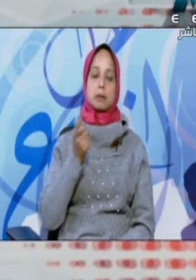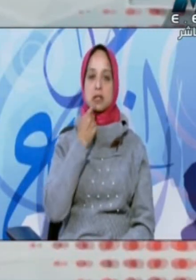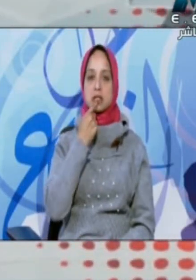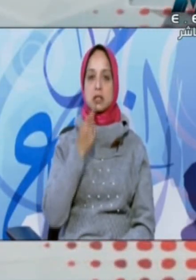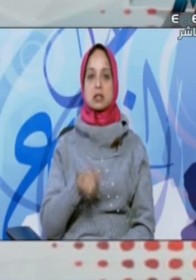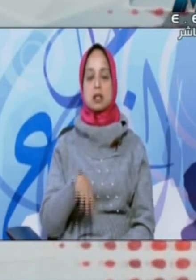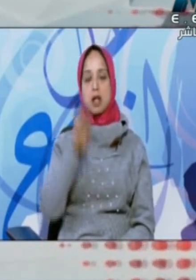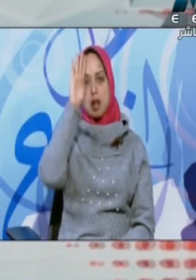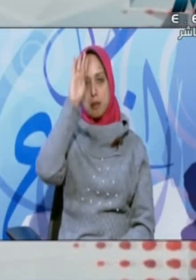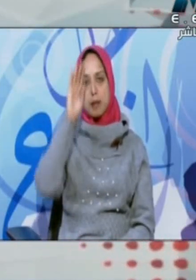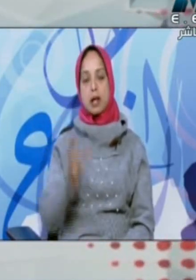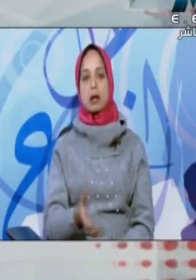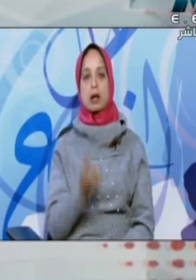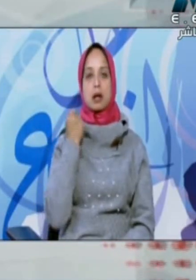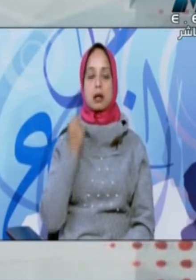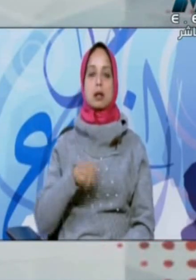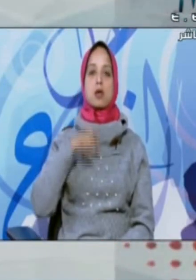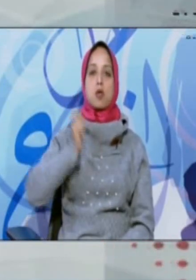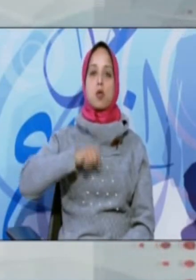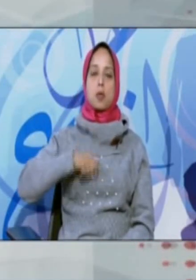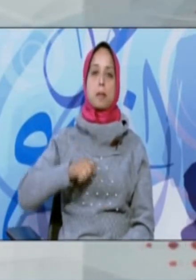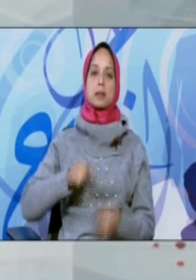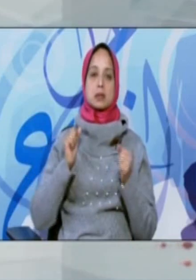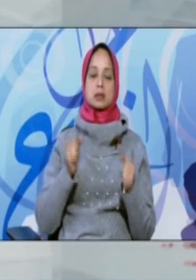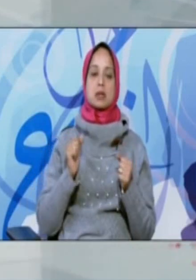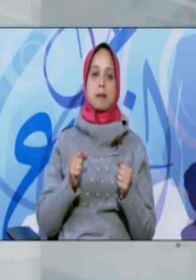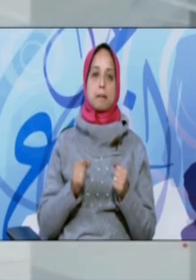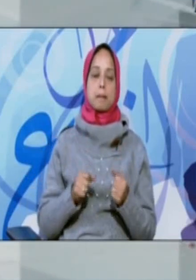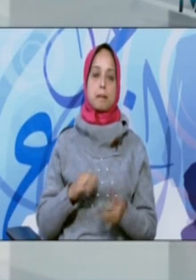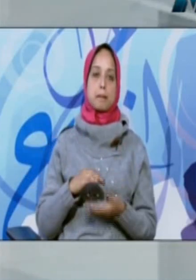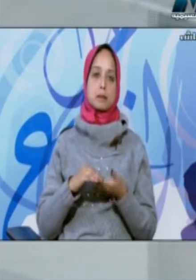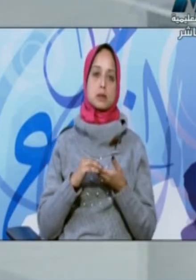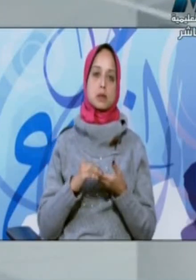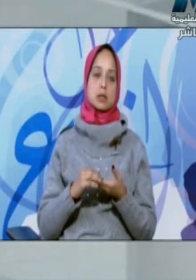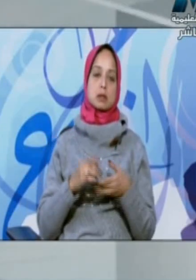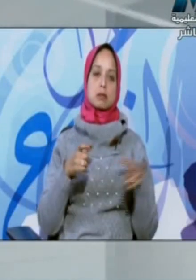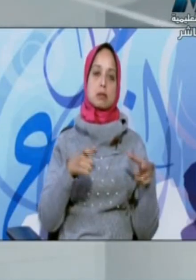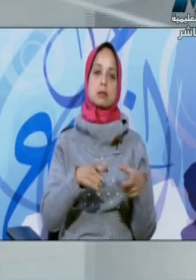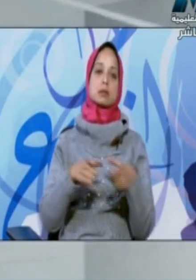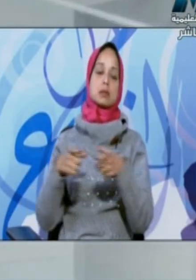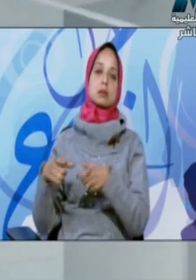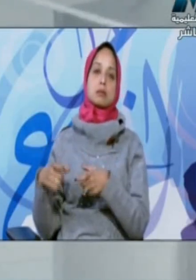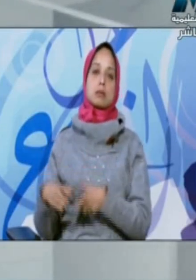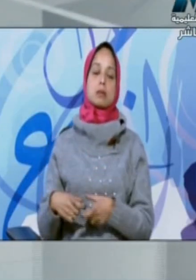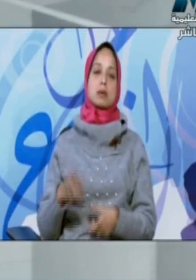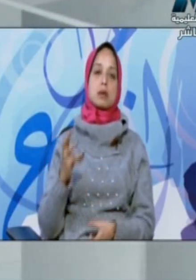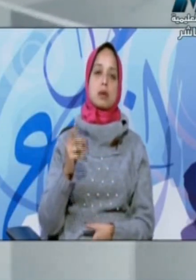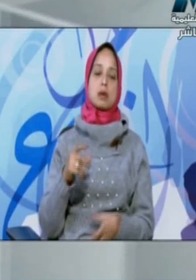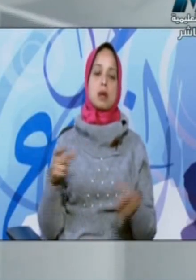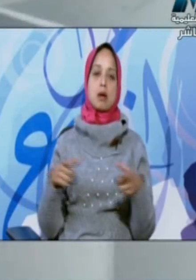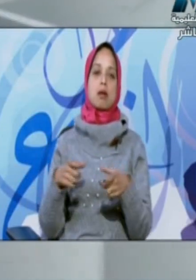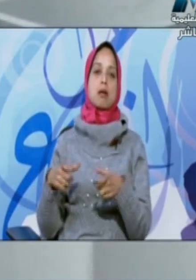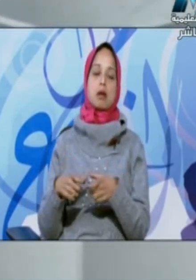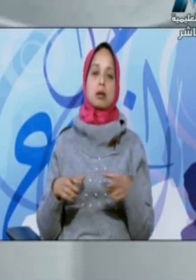الملك بالحكم، الملك ظلم مستعينا بإيه؟ بأحزاب الأقلية. جاب احزاب اقليه لا تحظى بثقه